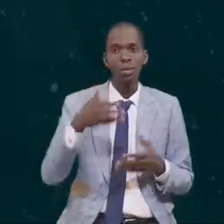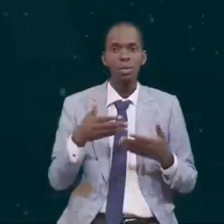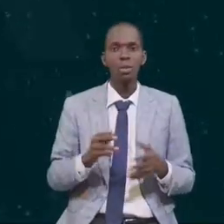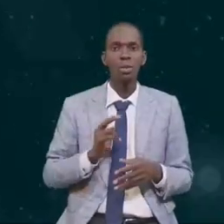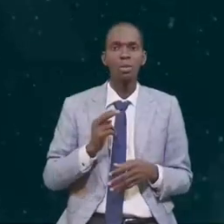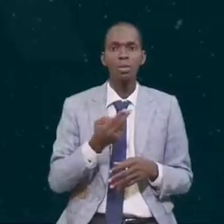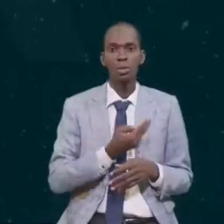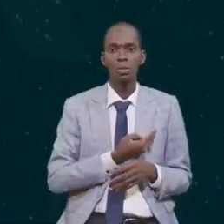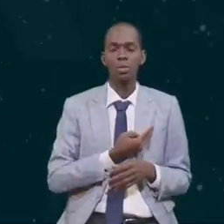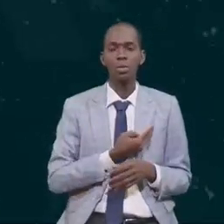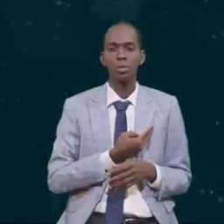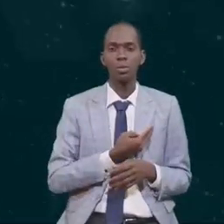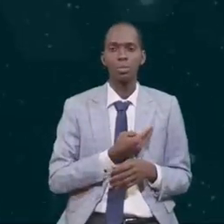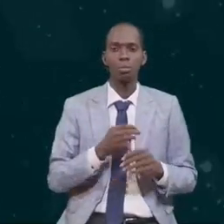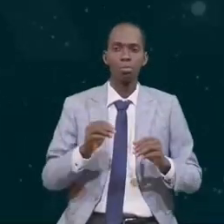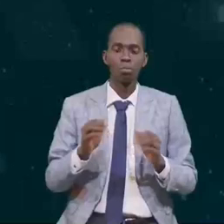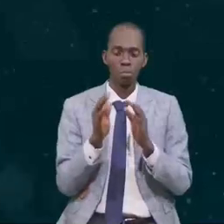Déversons notre cœur devant le Seigneur.